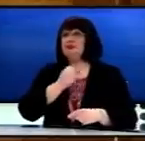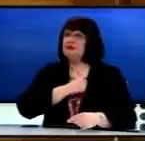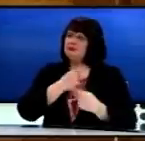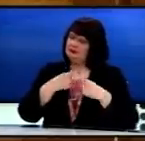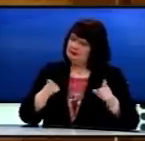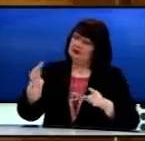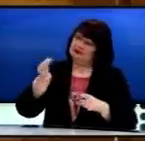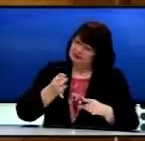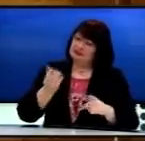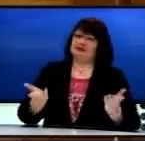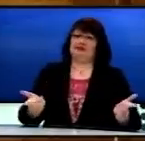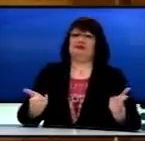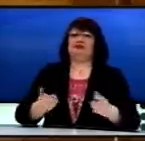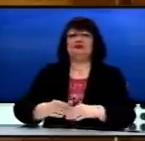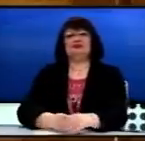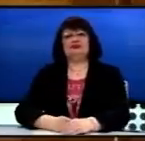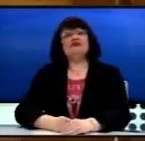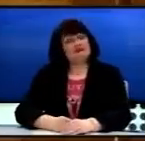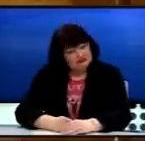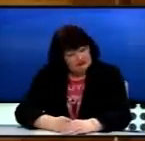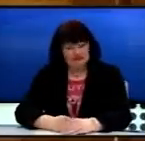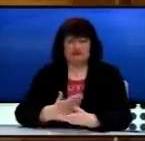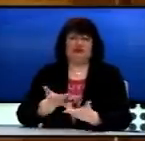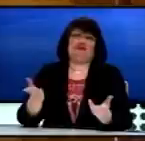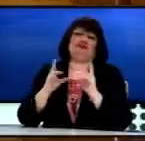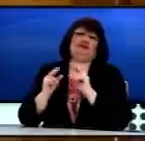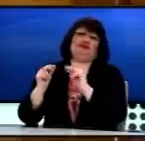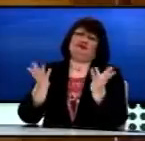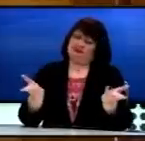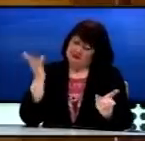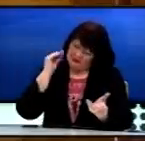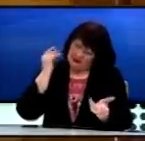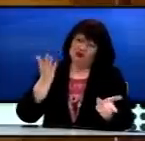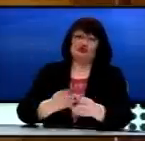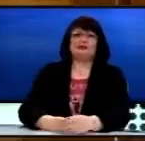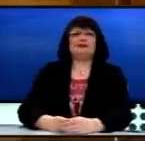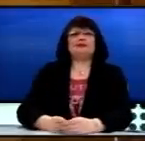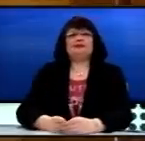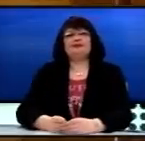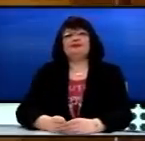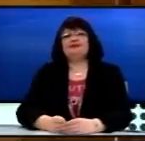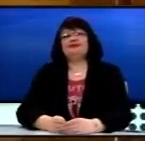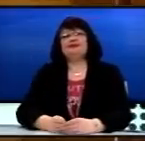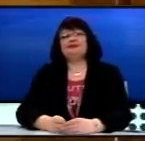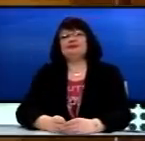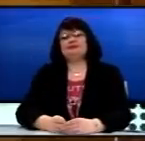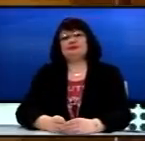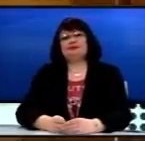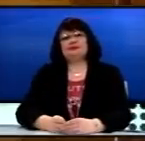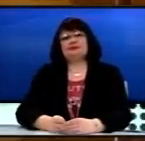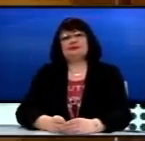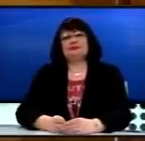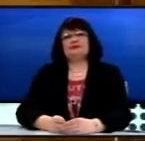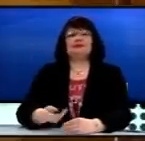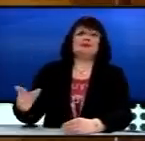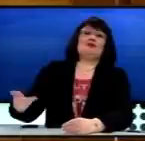από αυτού, θα ήμουν απολύτως διατεθειμένος να τα συζητήσω. Τώρα, ως προς το δεύτερο κομμάτι της